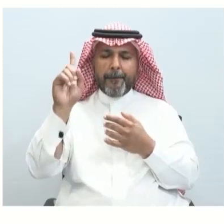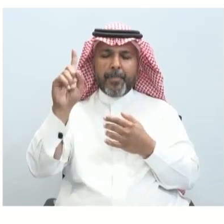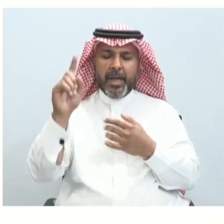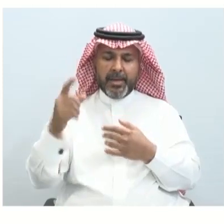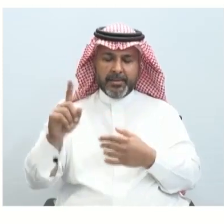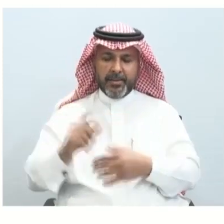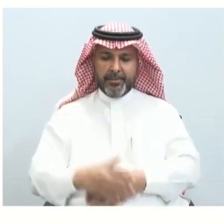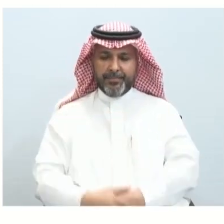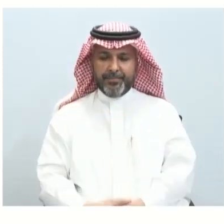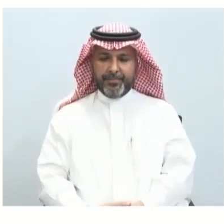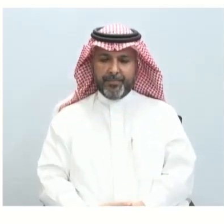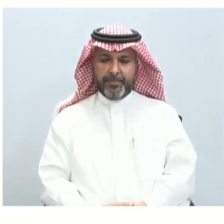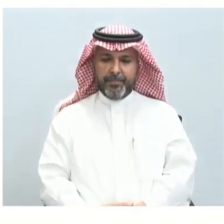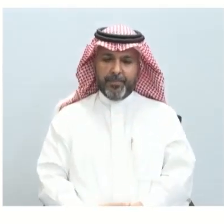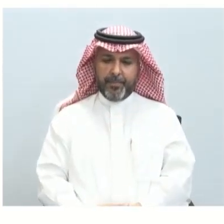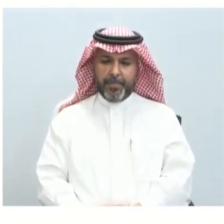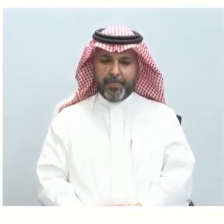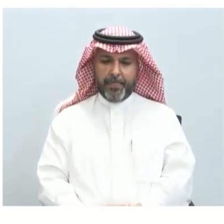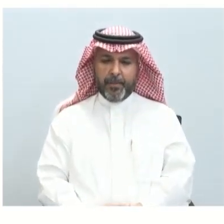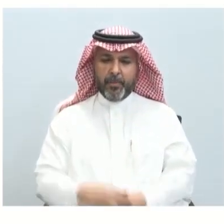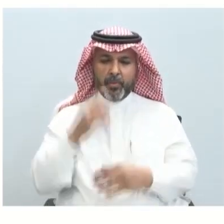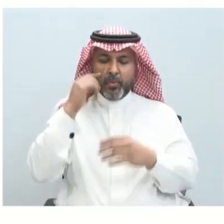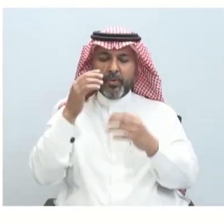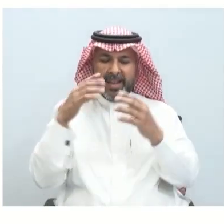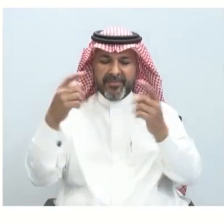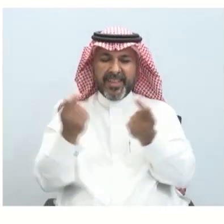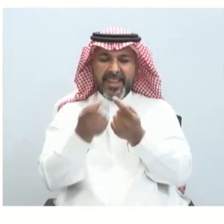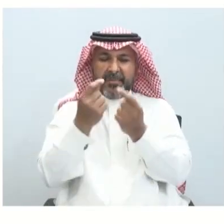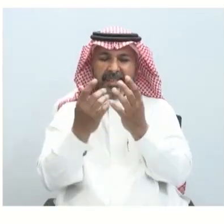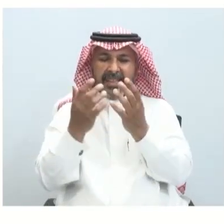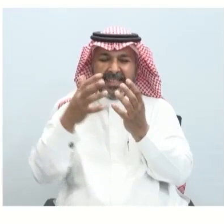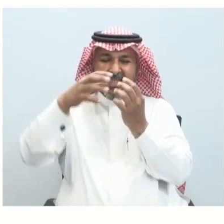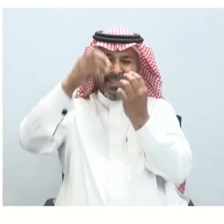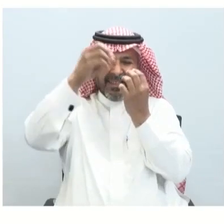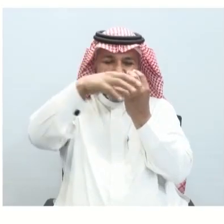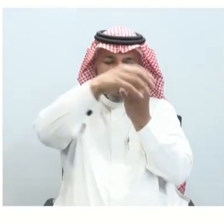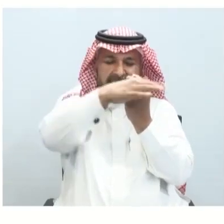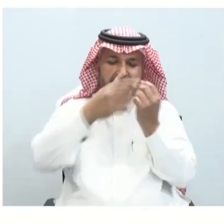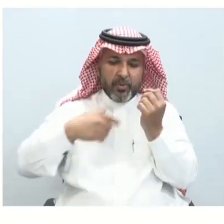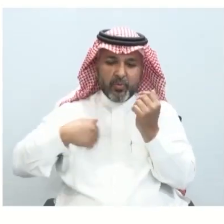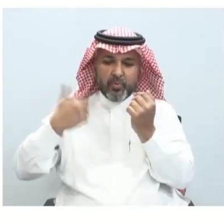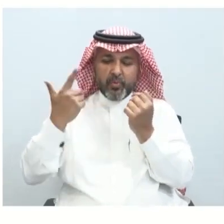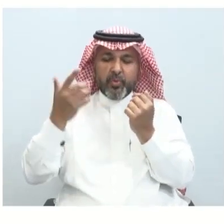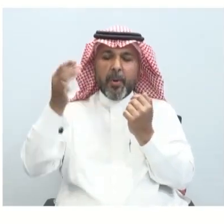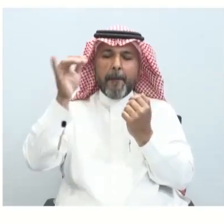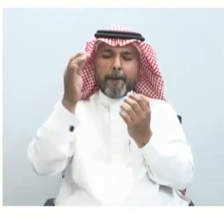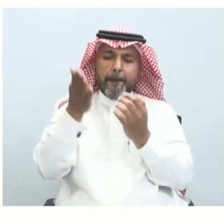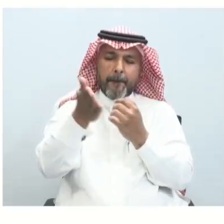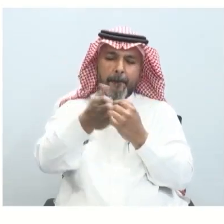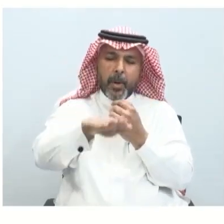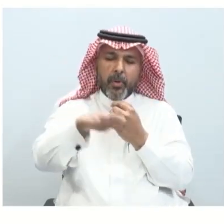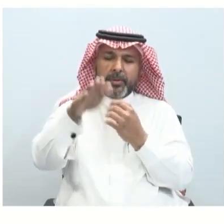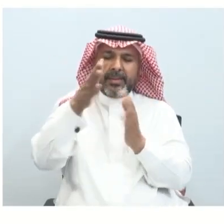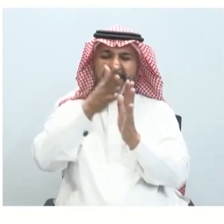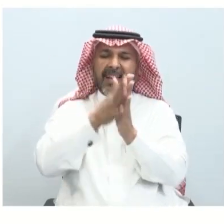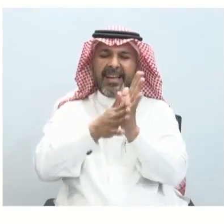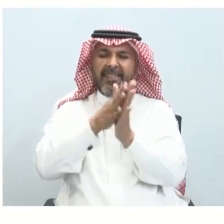الاشجار في فصل الخريف نسميها عمليه موت الخليه المبرمج في سؤال